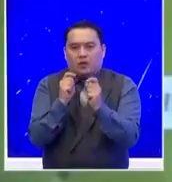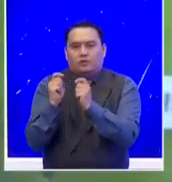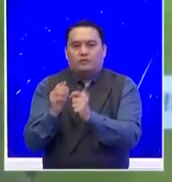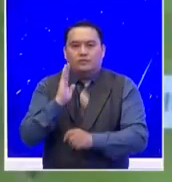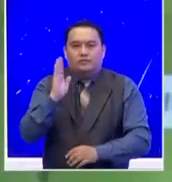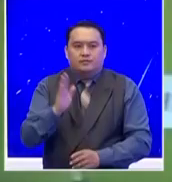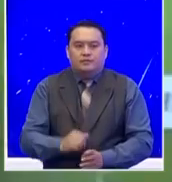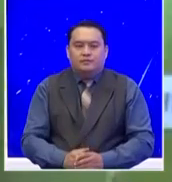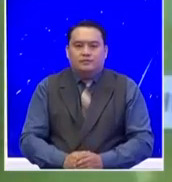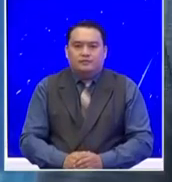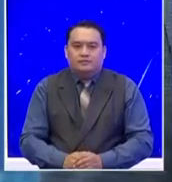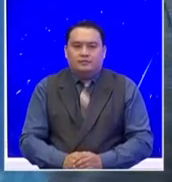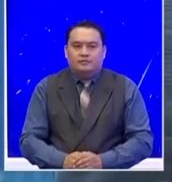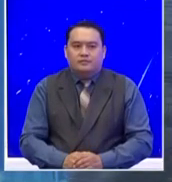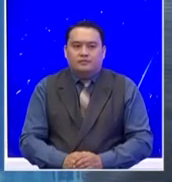награды.